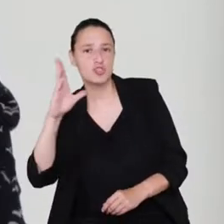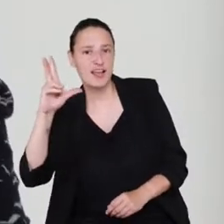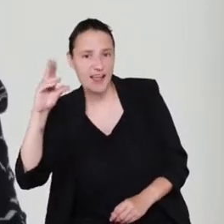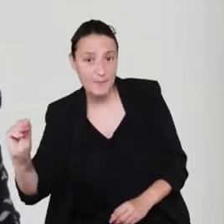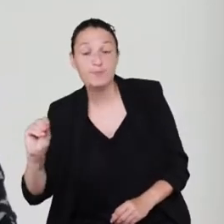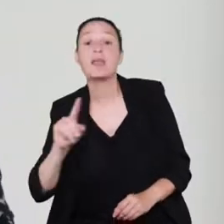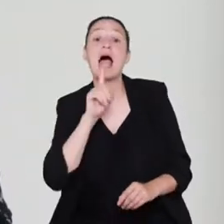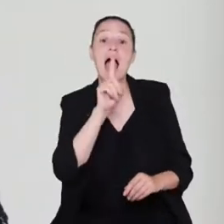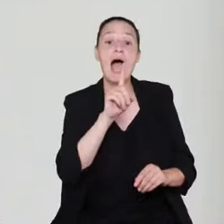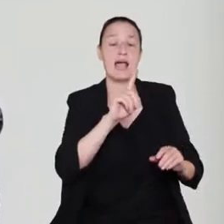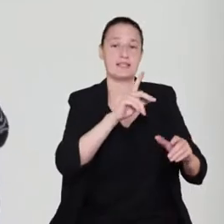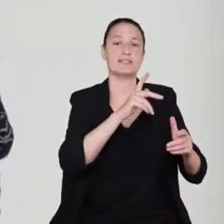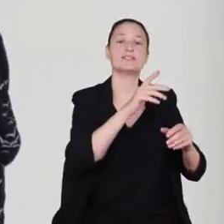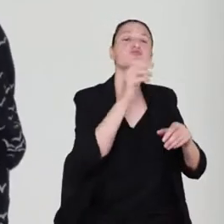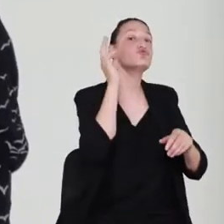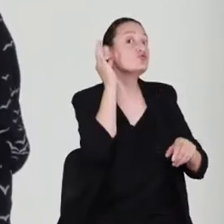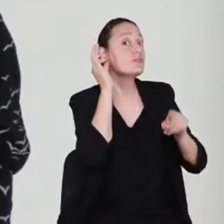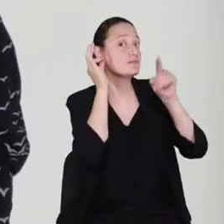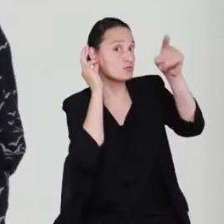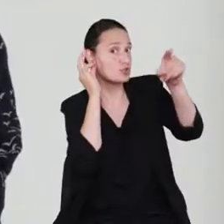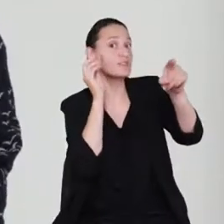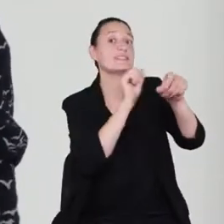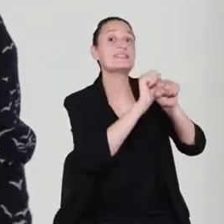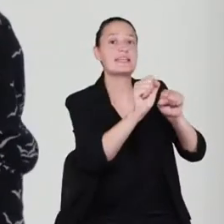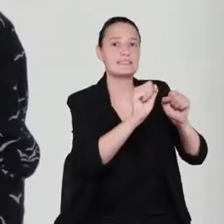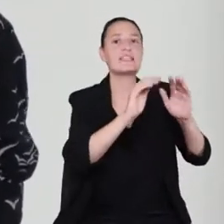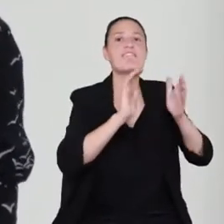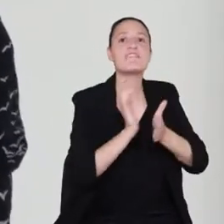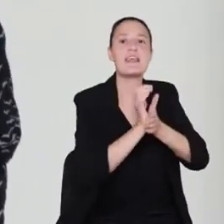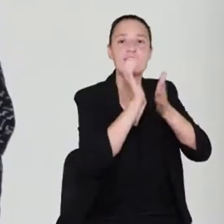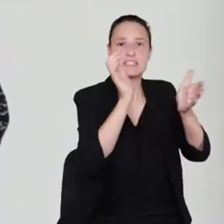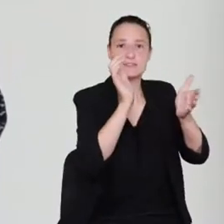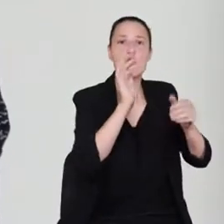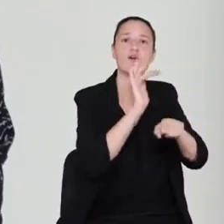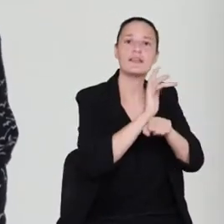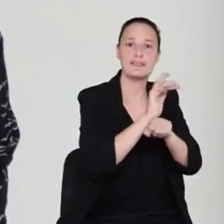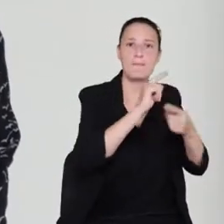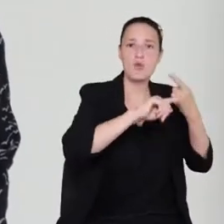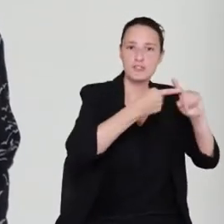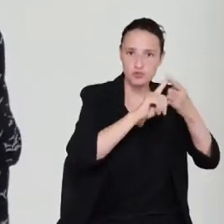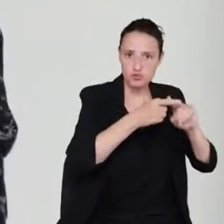mają książkę profesora Friszke. Książka profesora